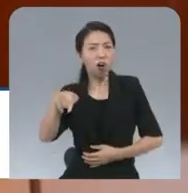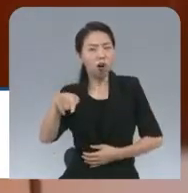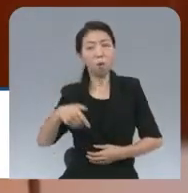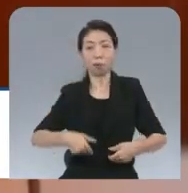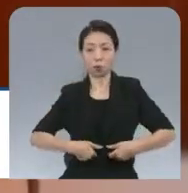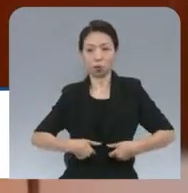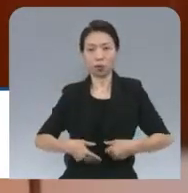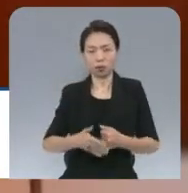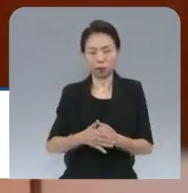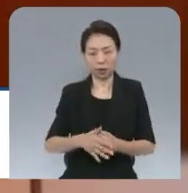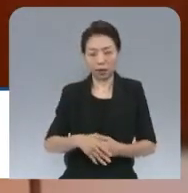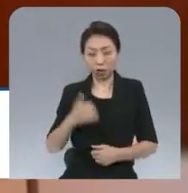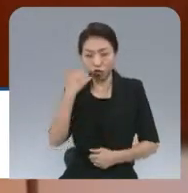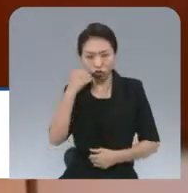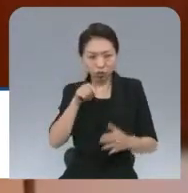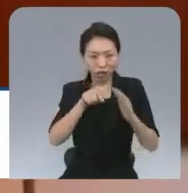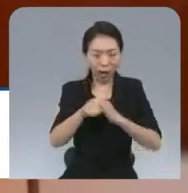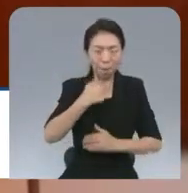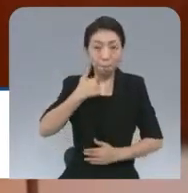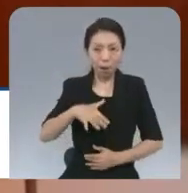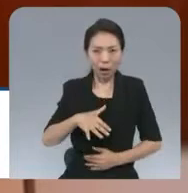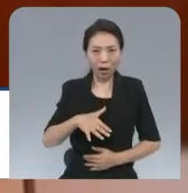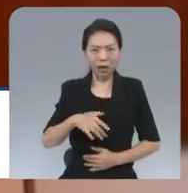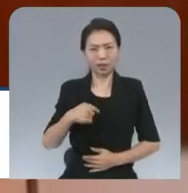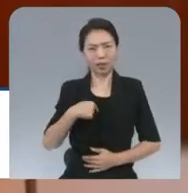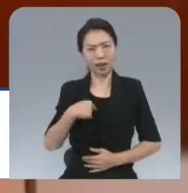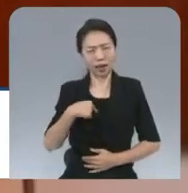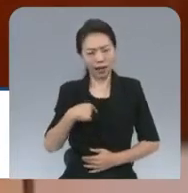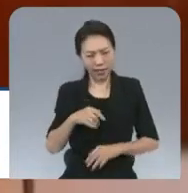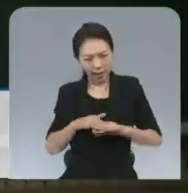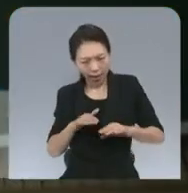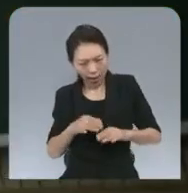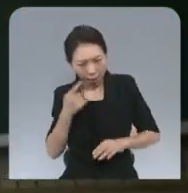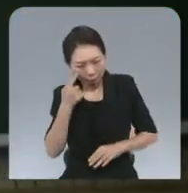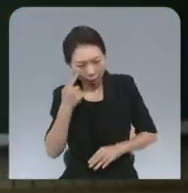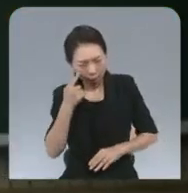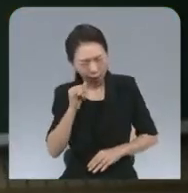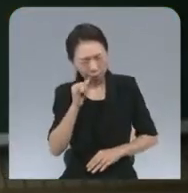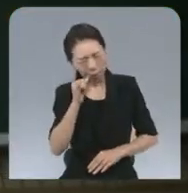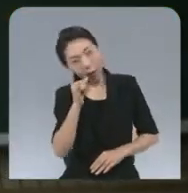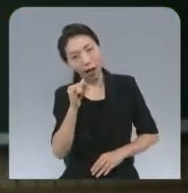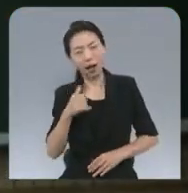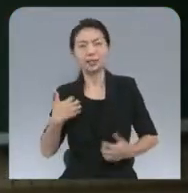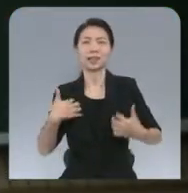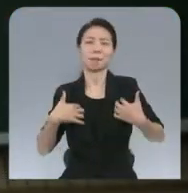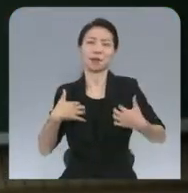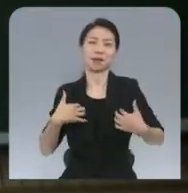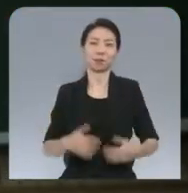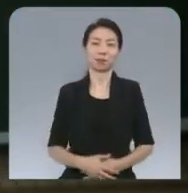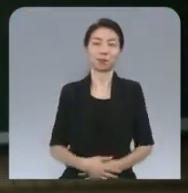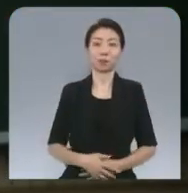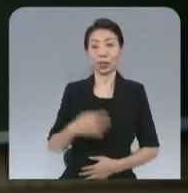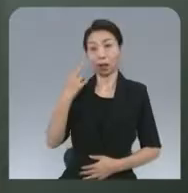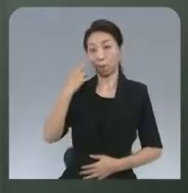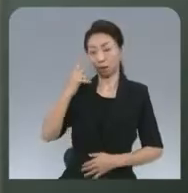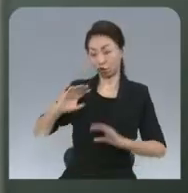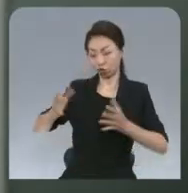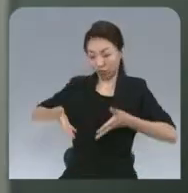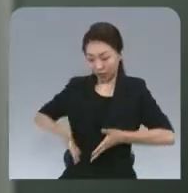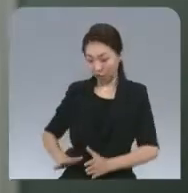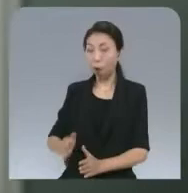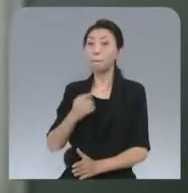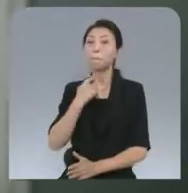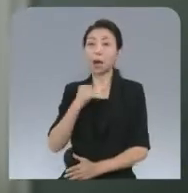jahr 1968 erbringen für ein problem das mehrere jahrzehnte lang ungelöst bleibe seien den meisten